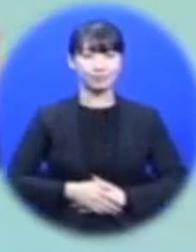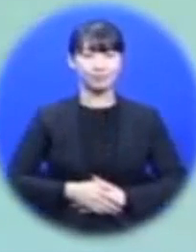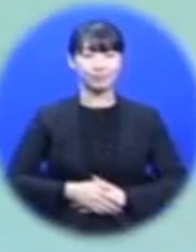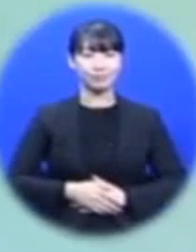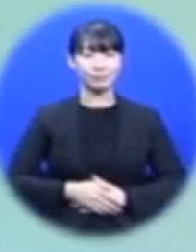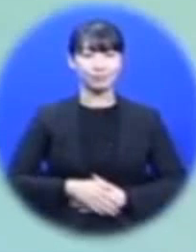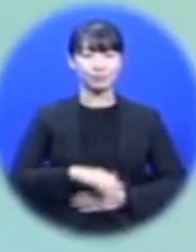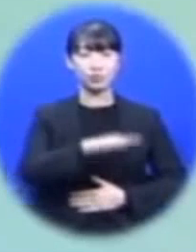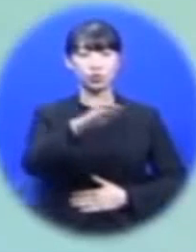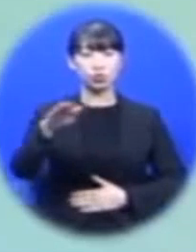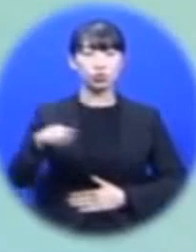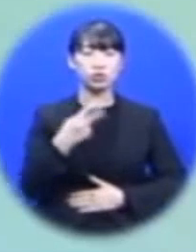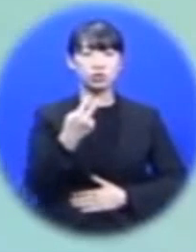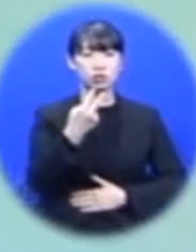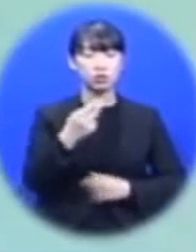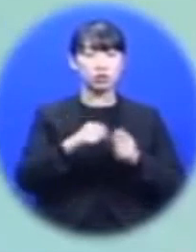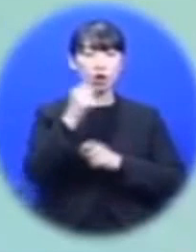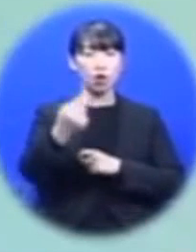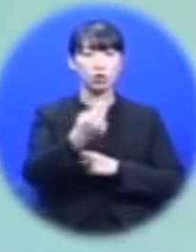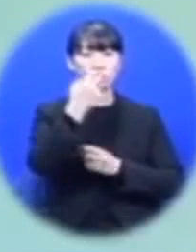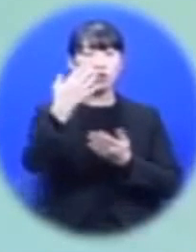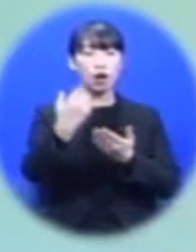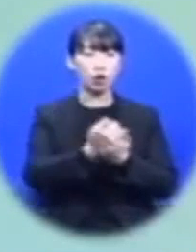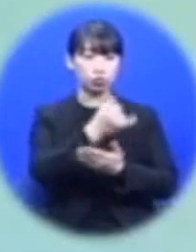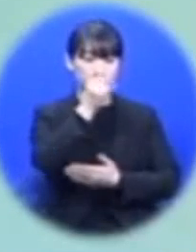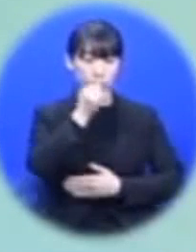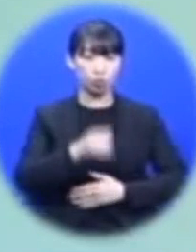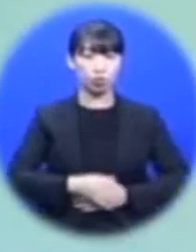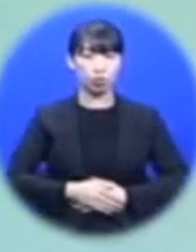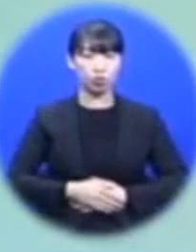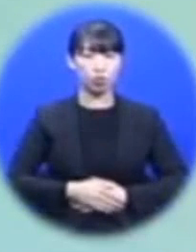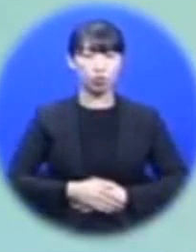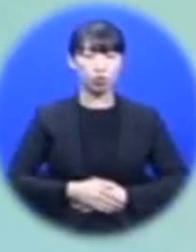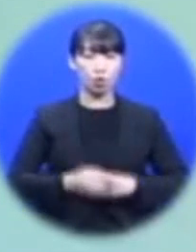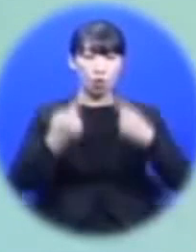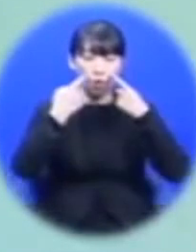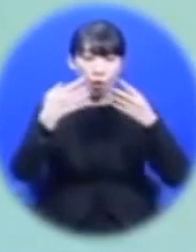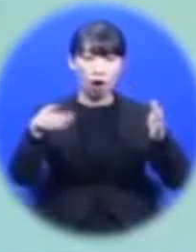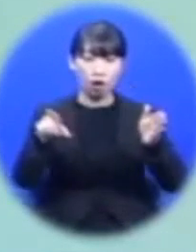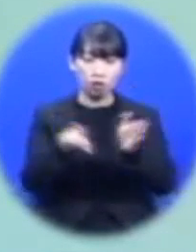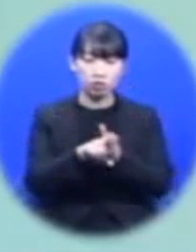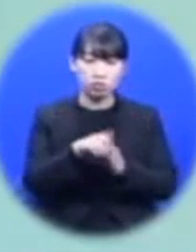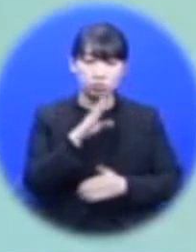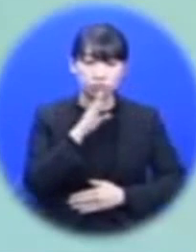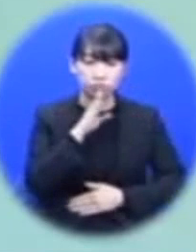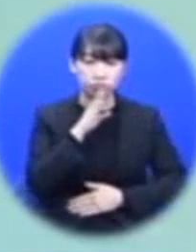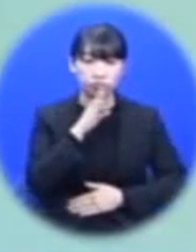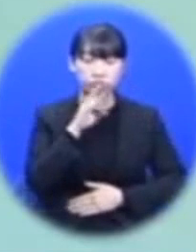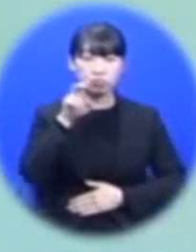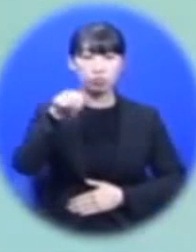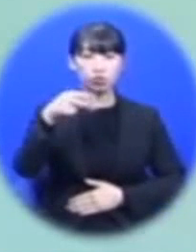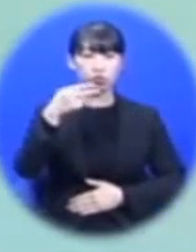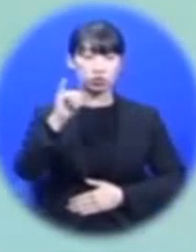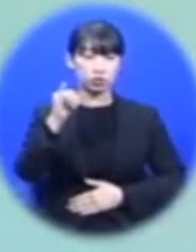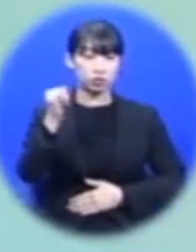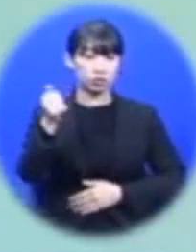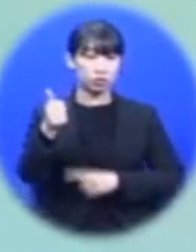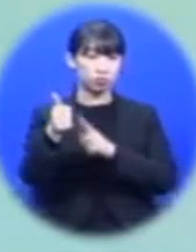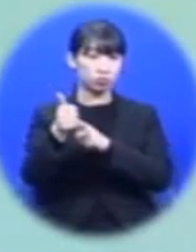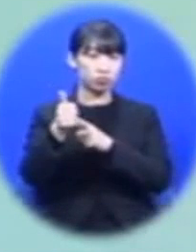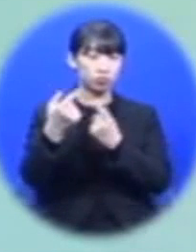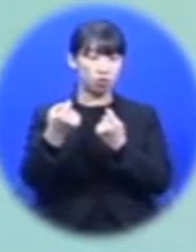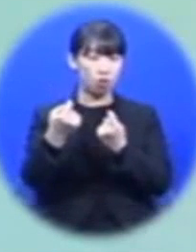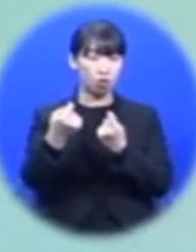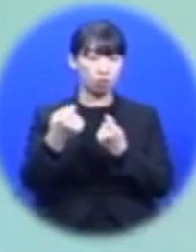영성을 가지고 있는 사람 여러분도이 확신이 분명하십니다 아멘 무디 럼 나는